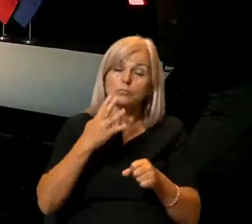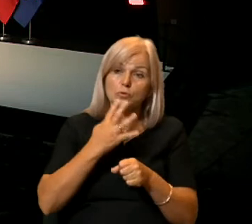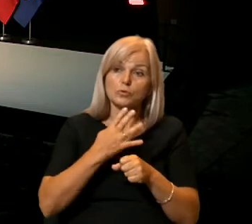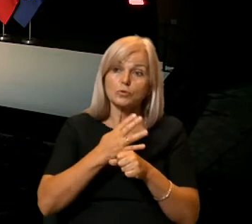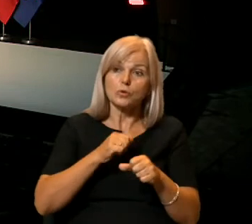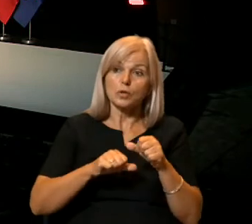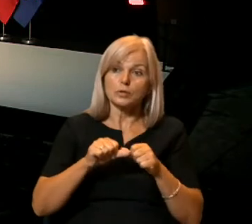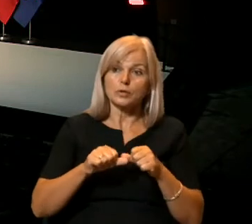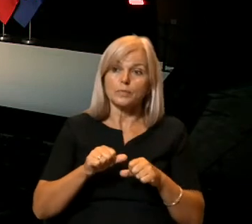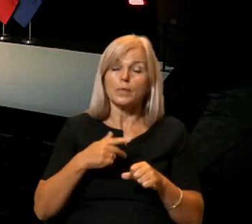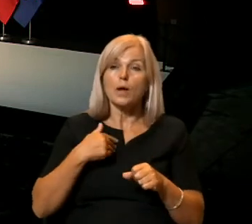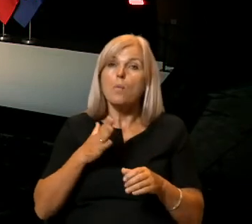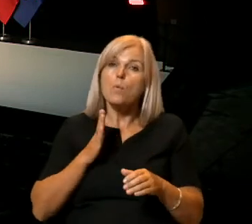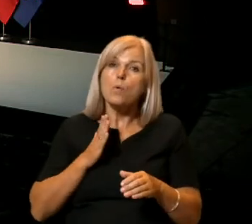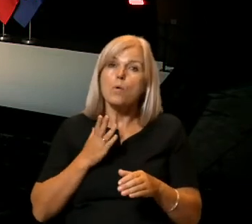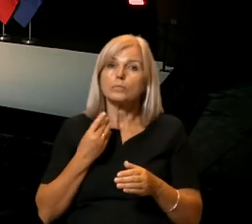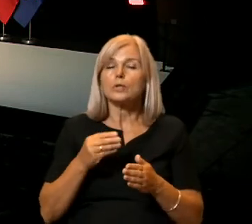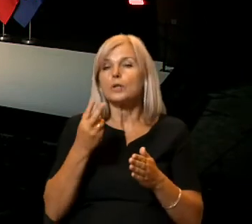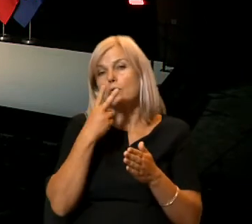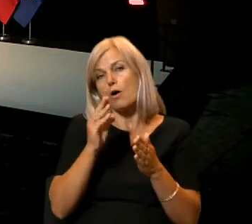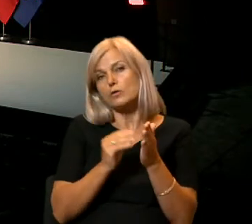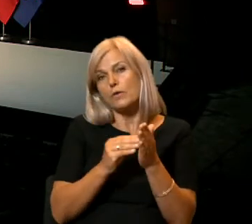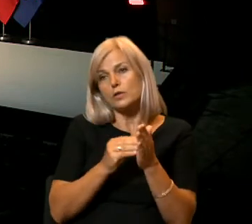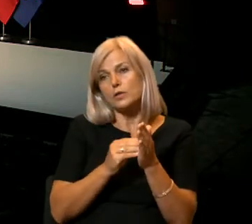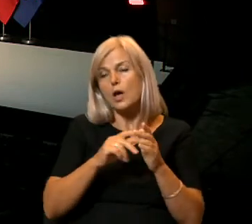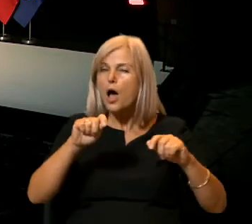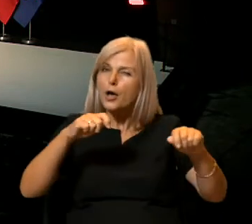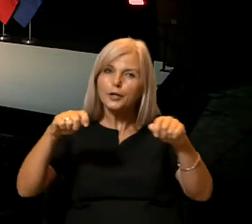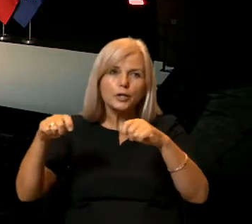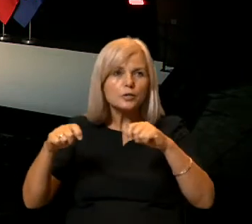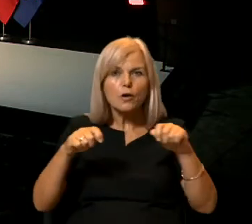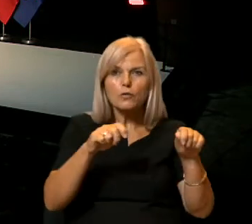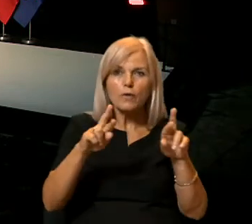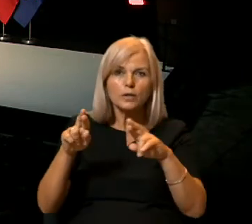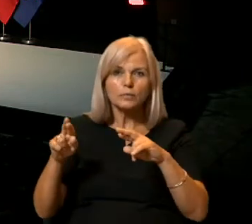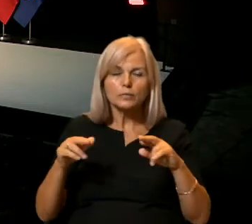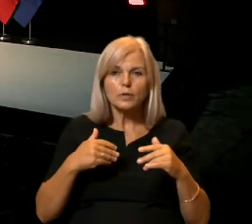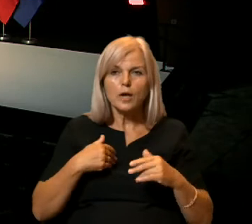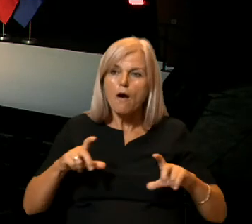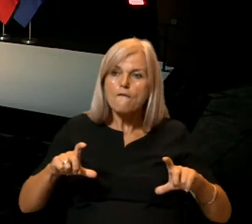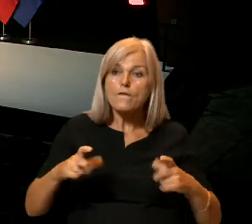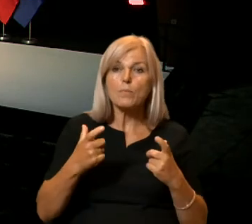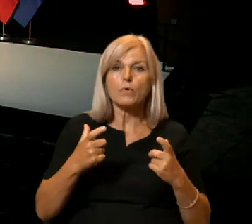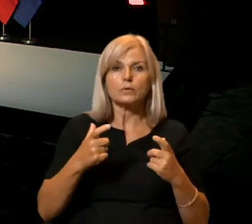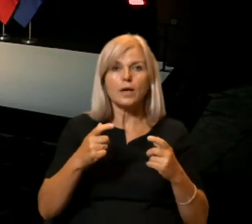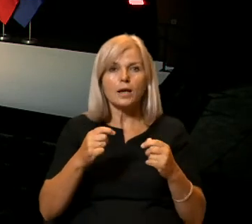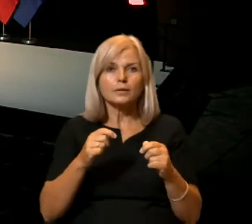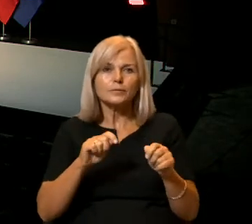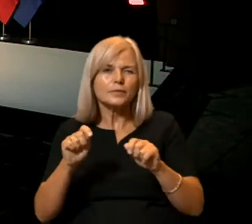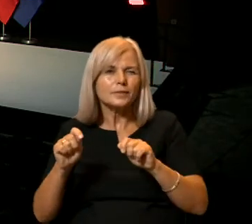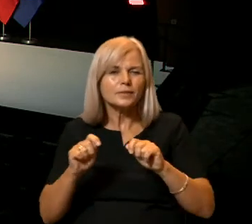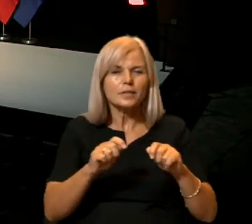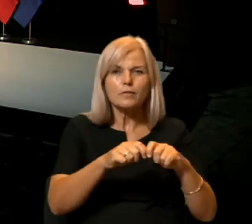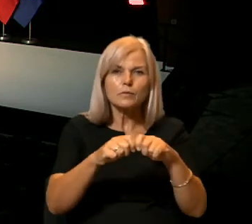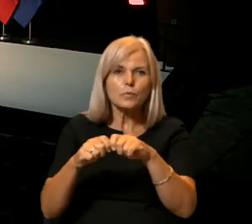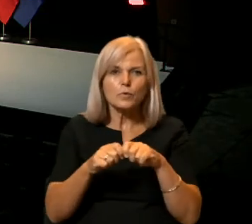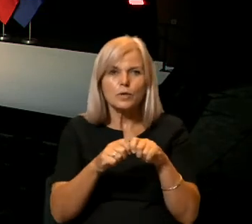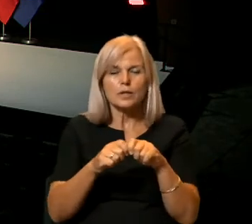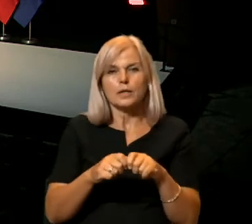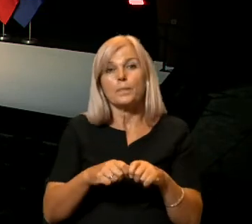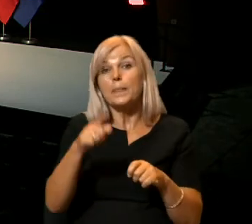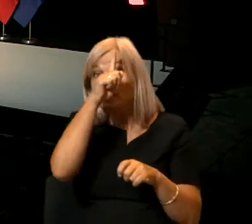to niezwykłe doświadczenie rezonowania, rzeczywiście wybuchł jakiś rodzaj entuzjazmu i społecznej